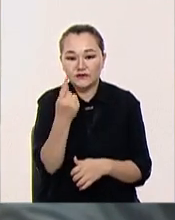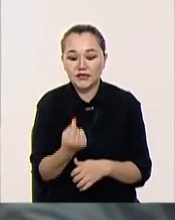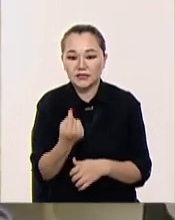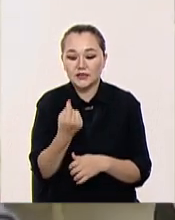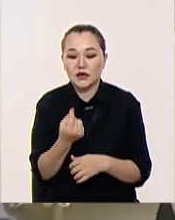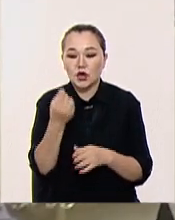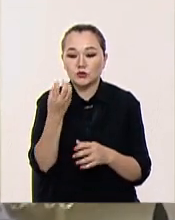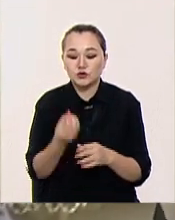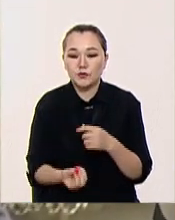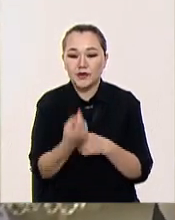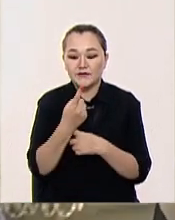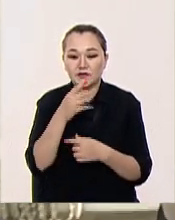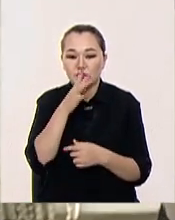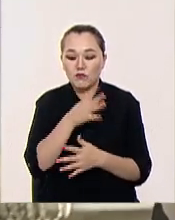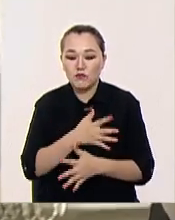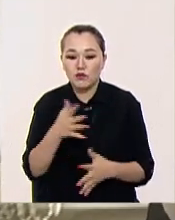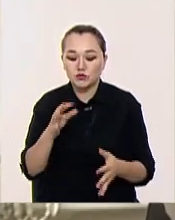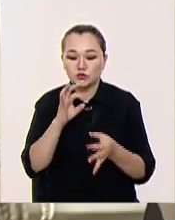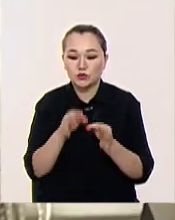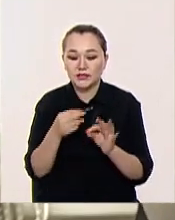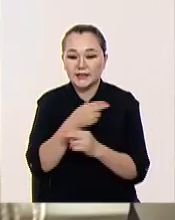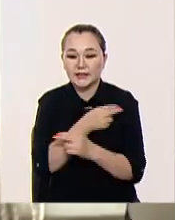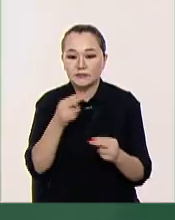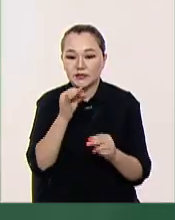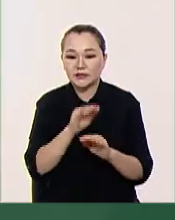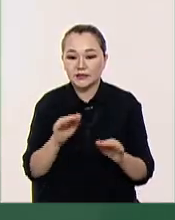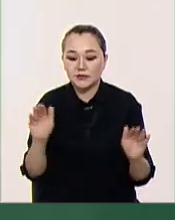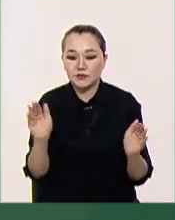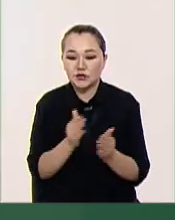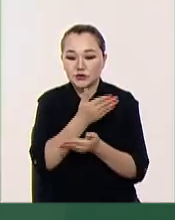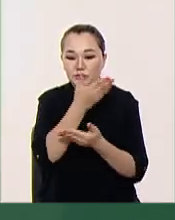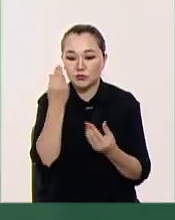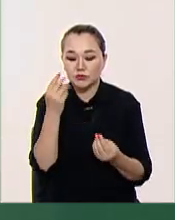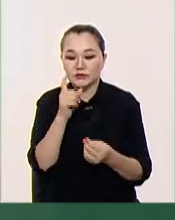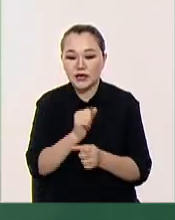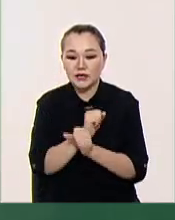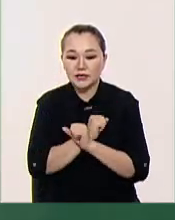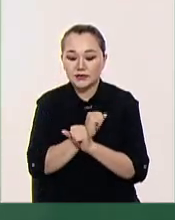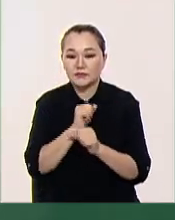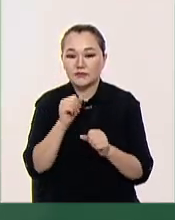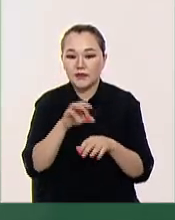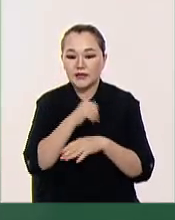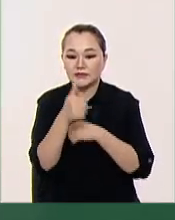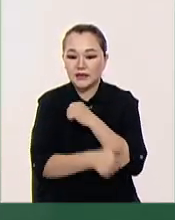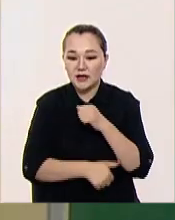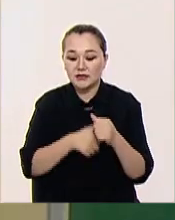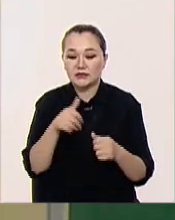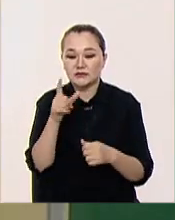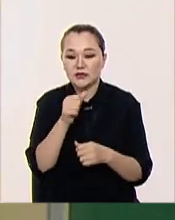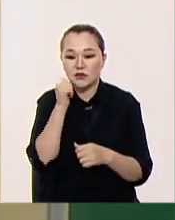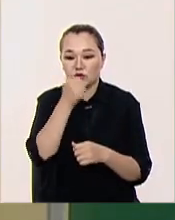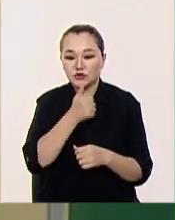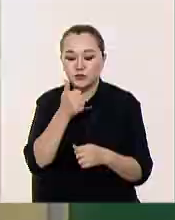этого, появится больше времени на изучение сложных тем, и ученики меньше забудут за лето материалы, пройденные в предыдущем учебном